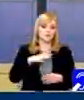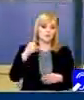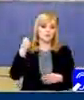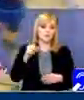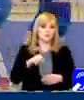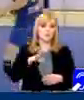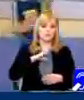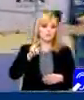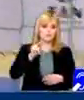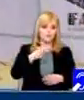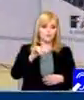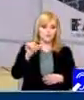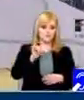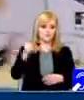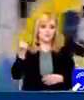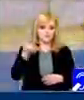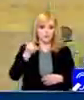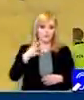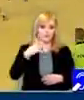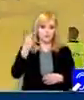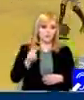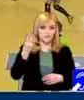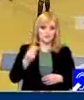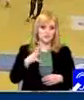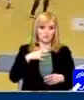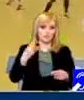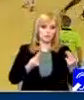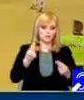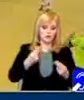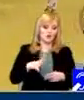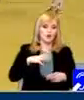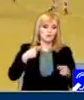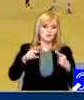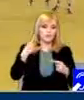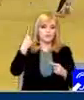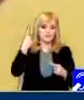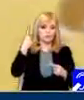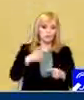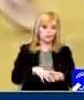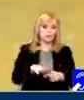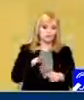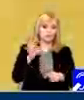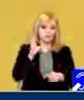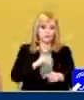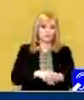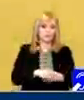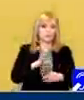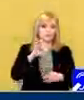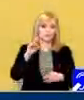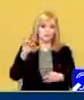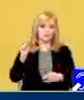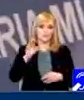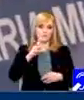vineri, Georgia sâmbătă și duminică, în ultimul meci pe Ucraina la o diferență de un gol, 28-27. Sorina Târca a fost din nou cea